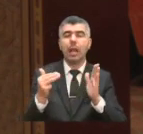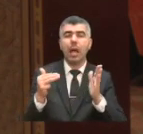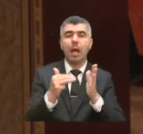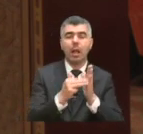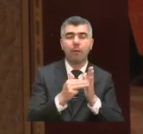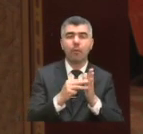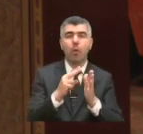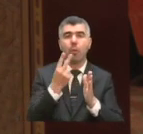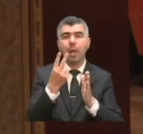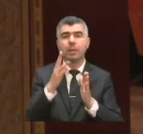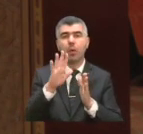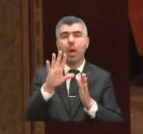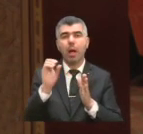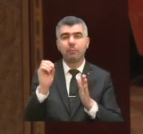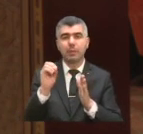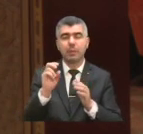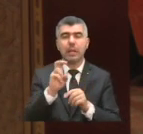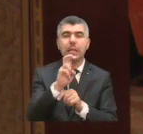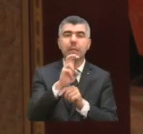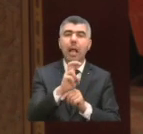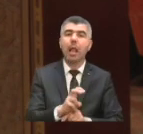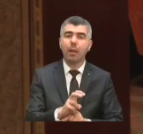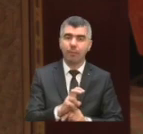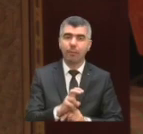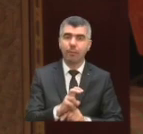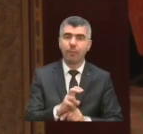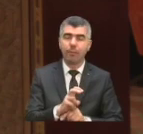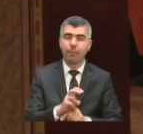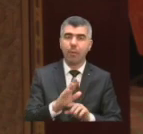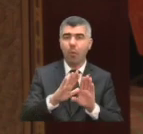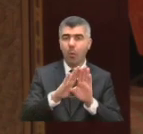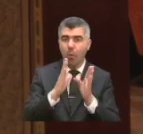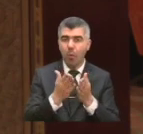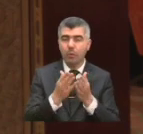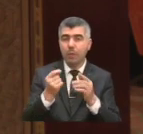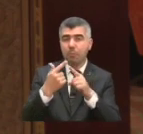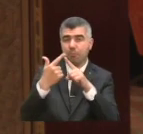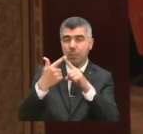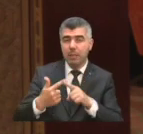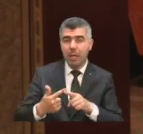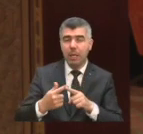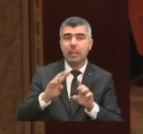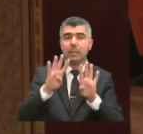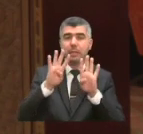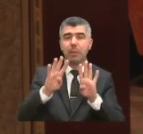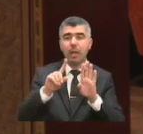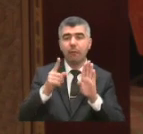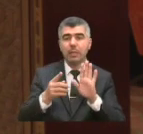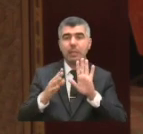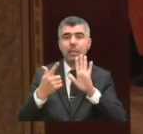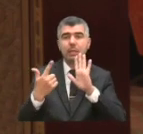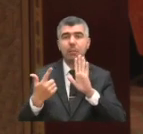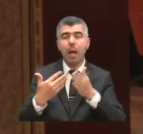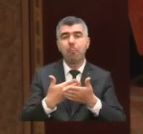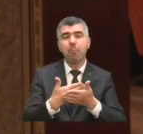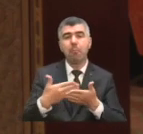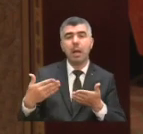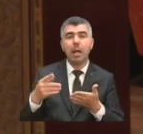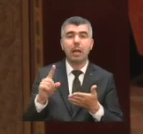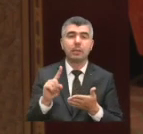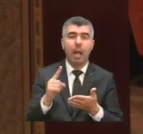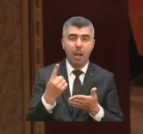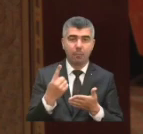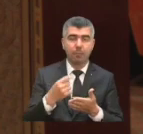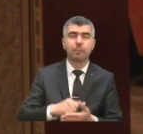39,253 قرض بحجم تمويلات قدرت ب 8.7 المليار نتاع الدرهم، وهذه